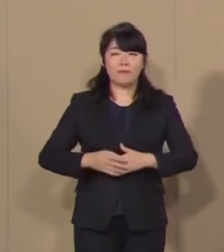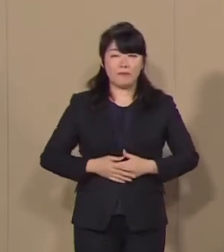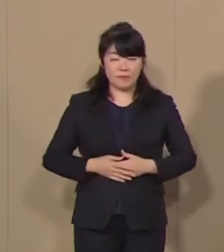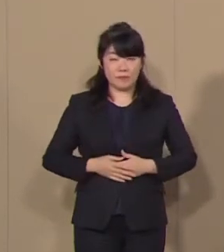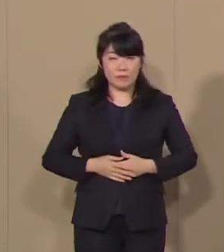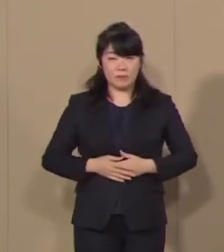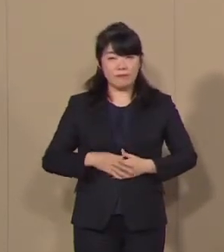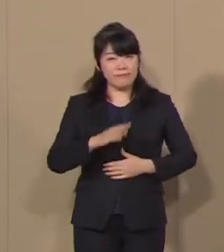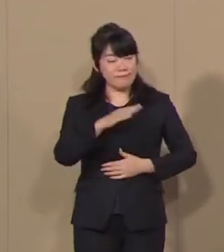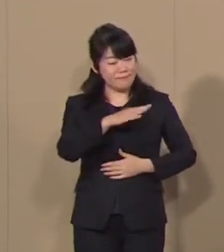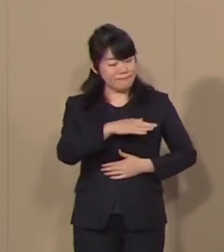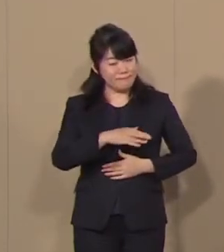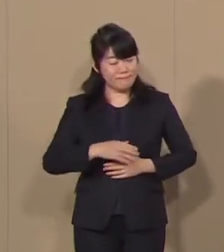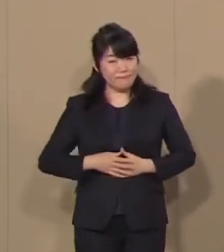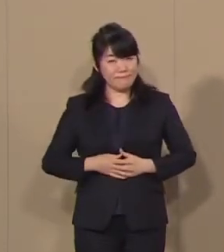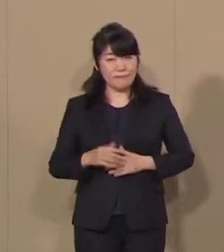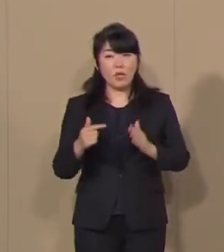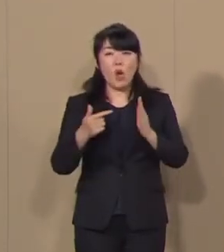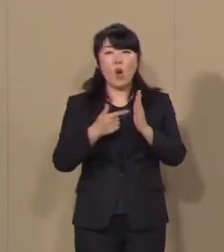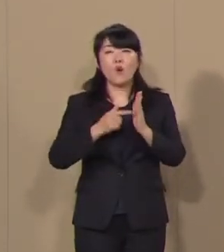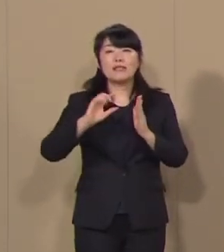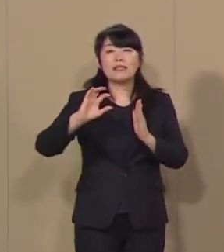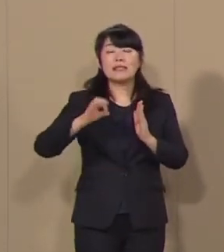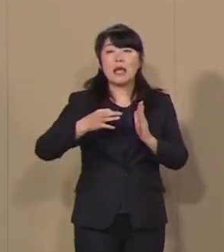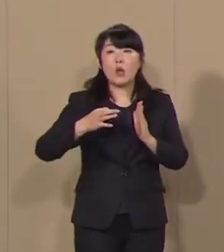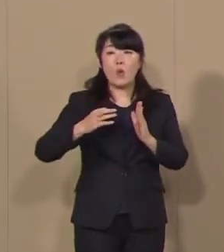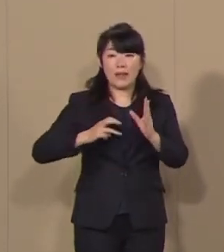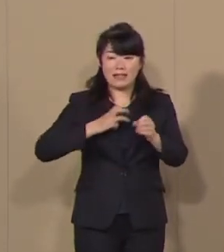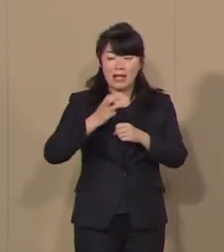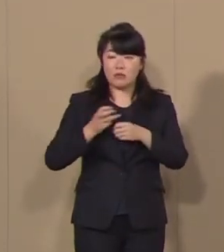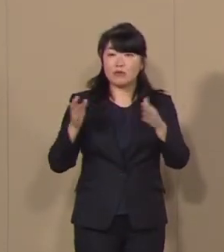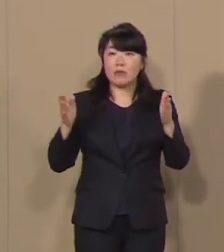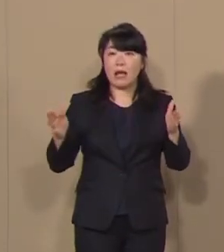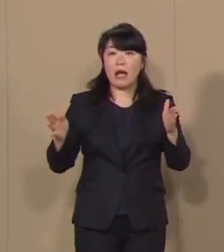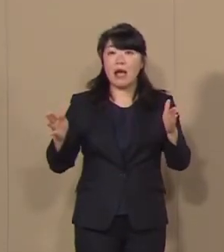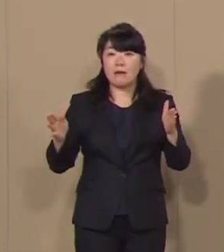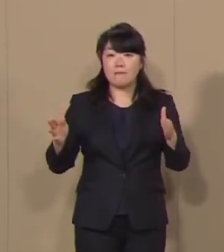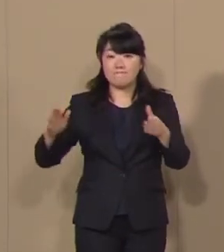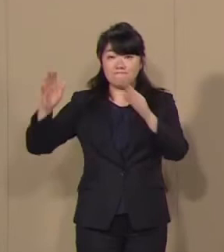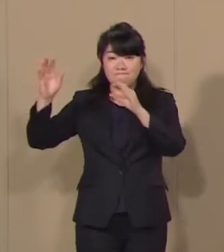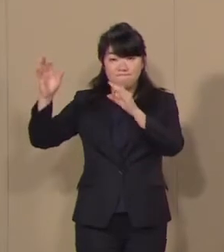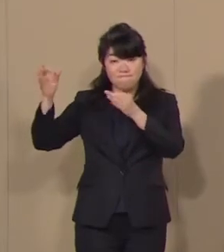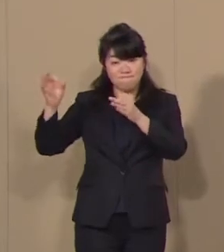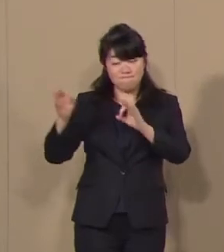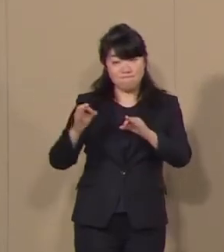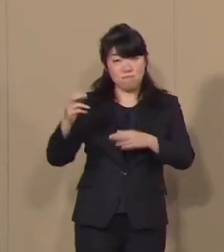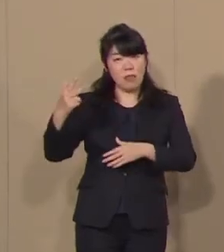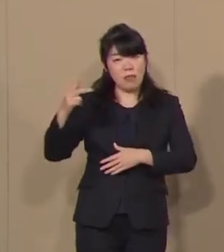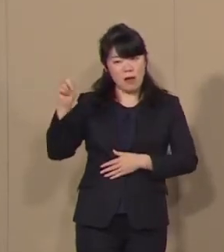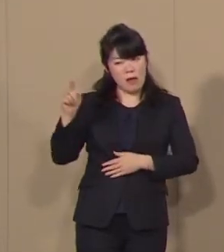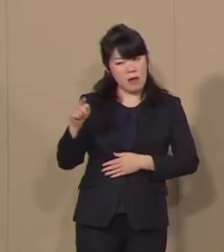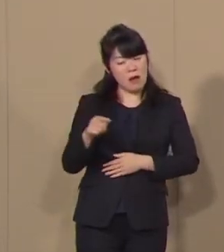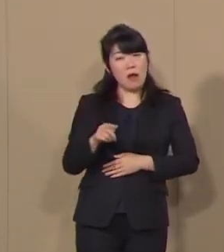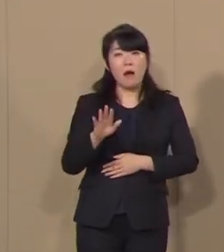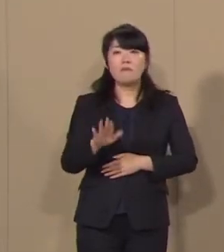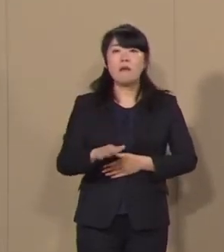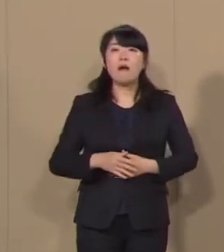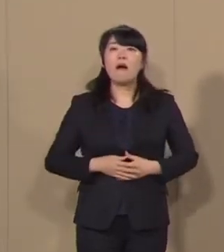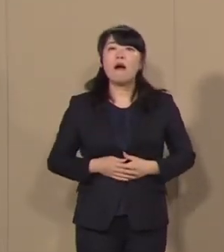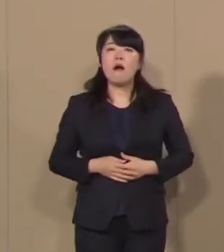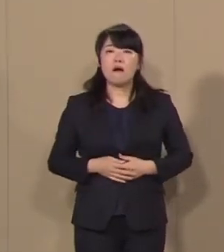福島さんはい法人税はこの30年間で7回も避けられてきましたよねそうです